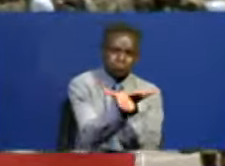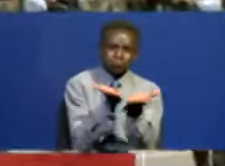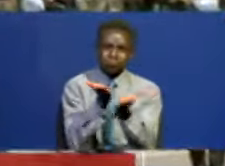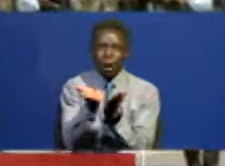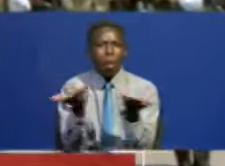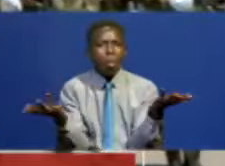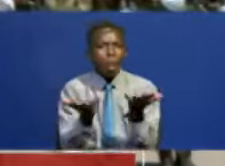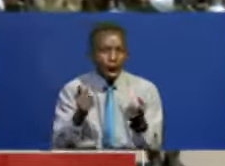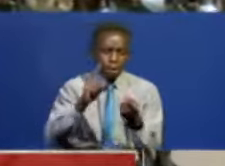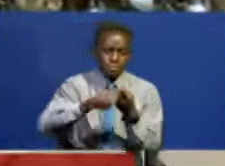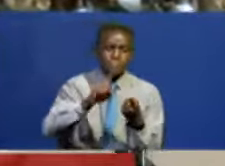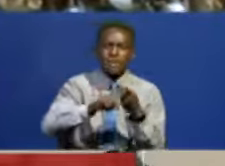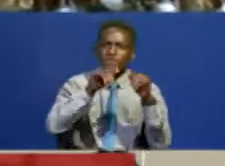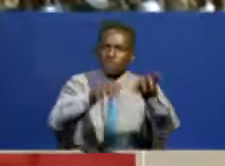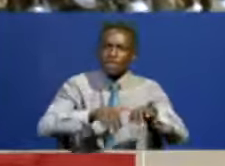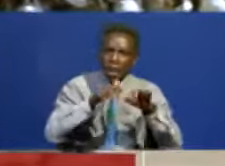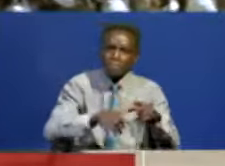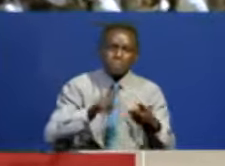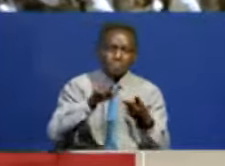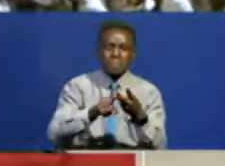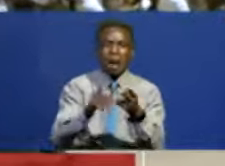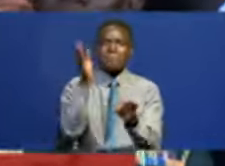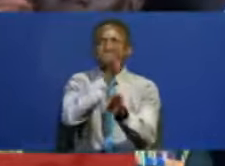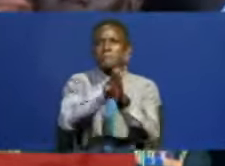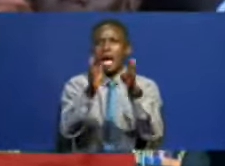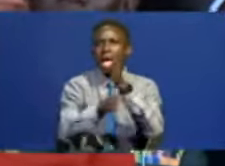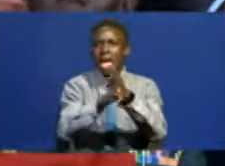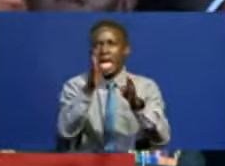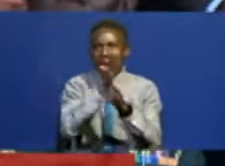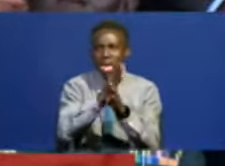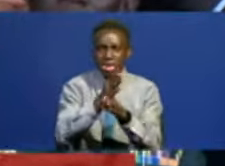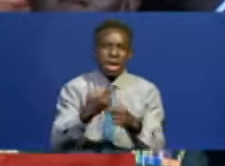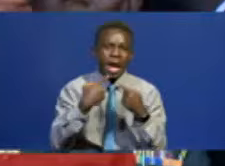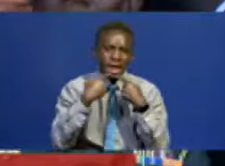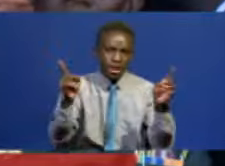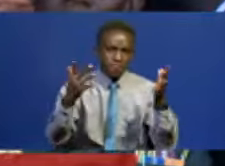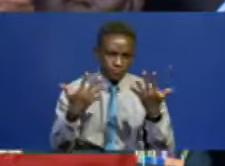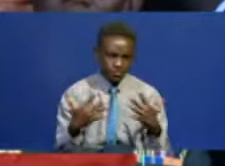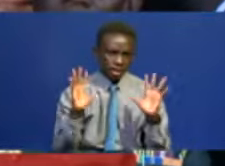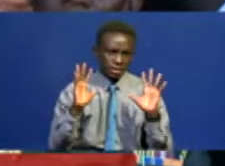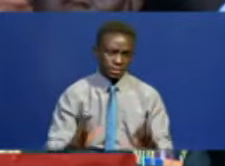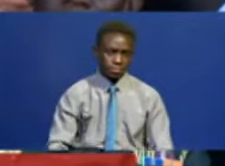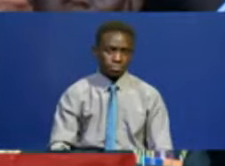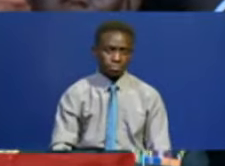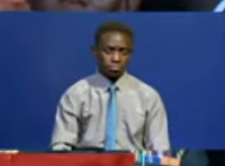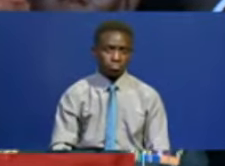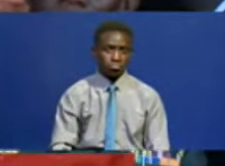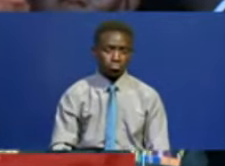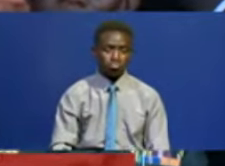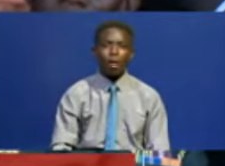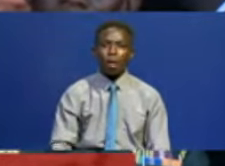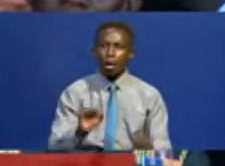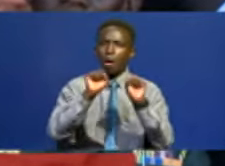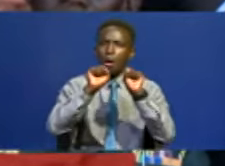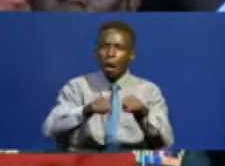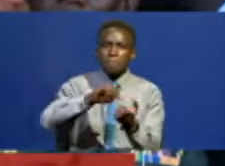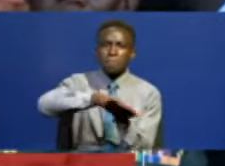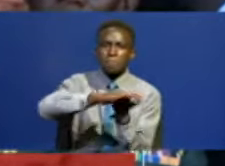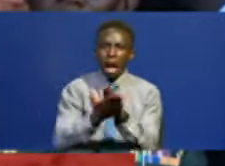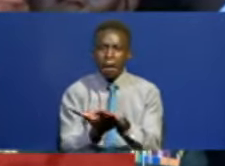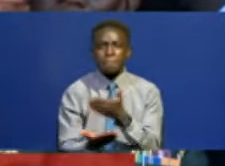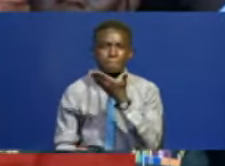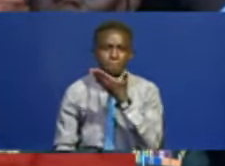kilimo, ujenzi miongoni mwa nyingine zilitajwa. It can only get better, and we look forward to working